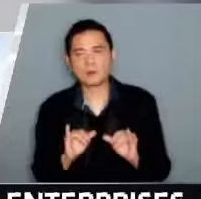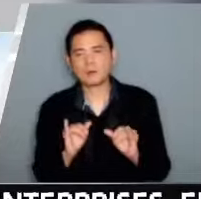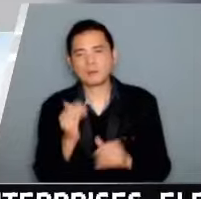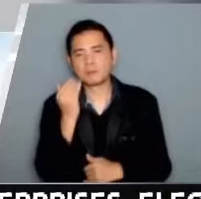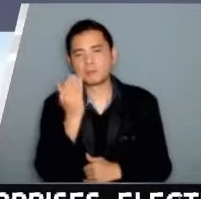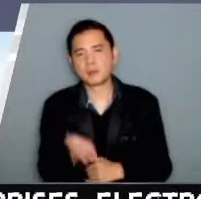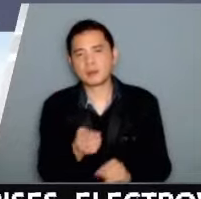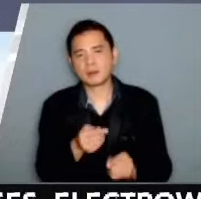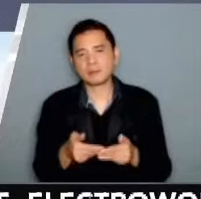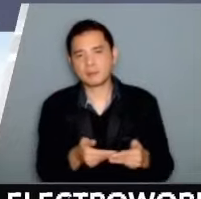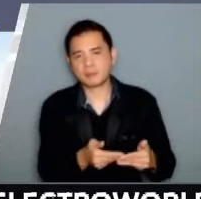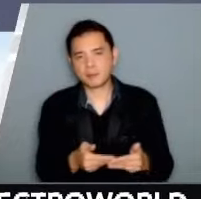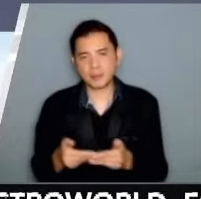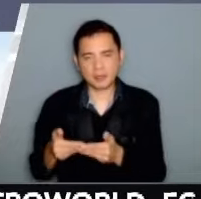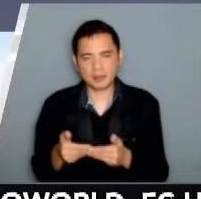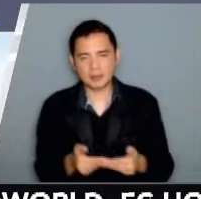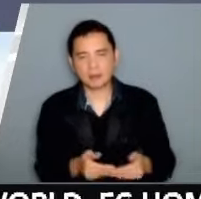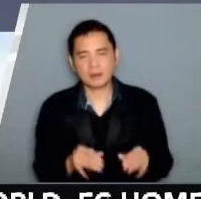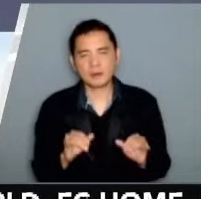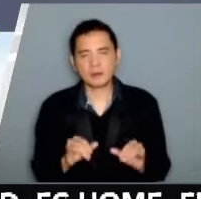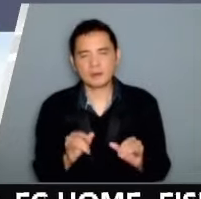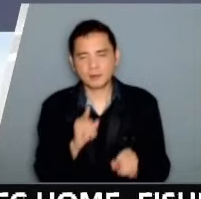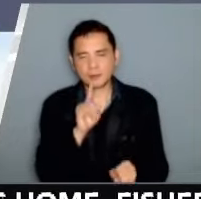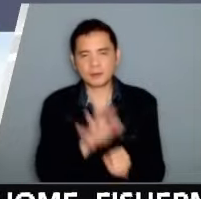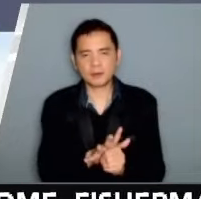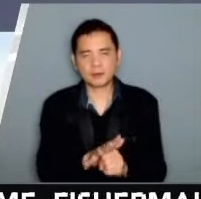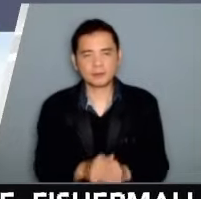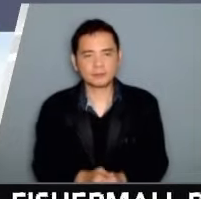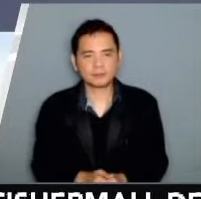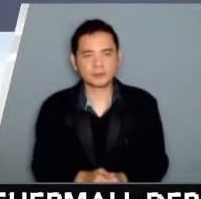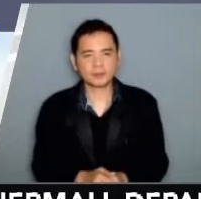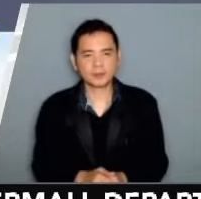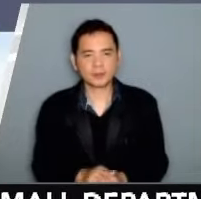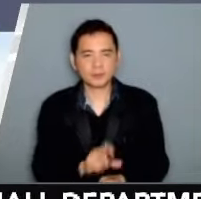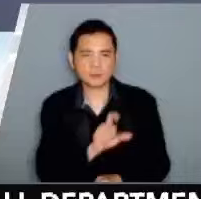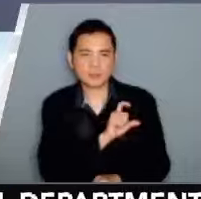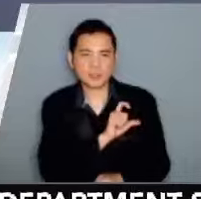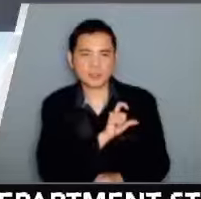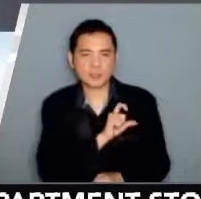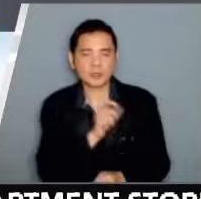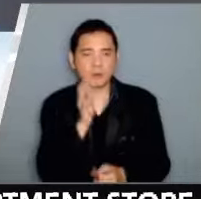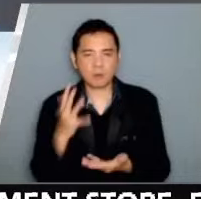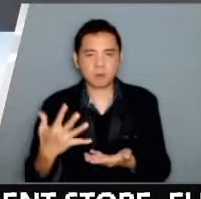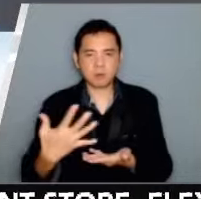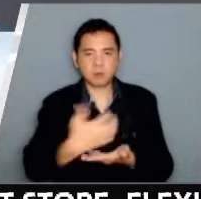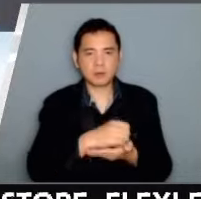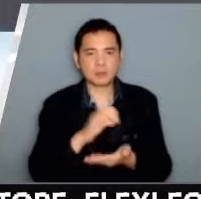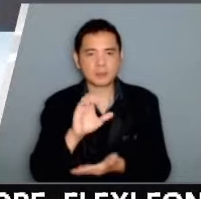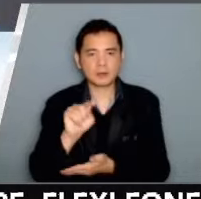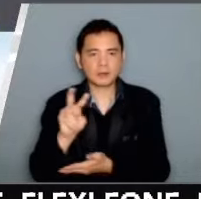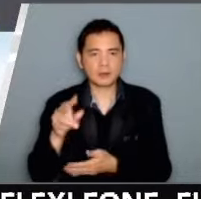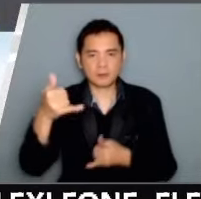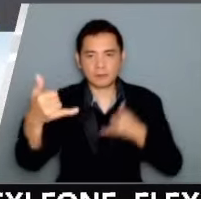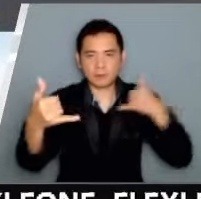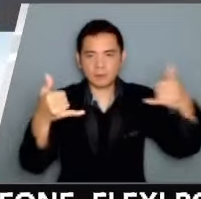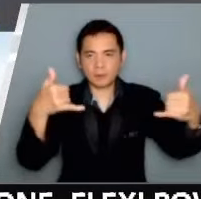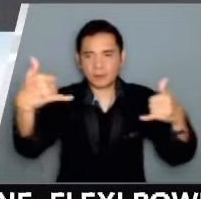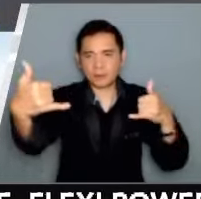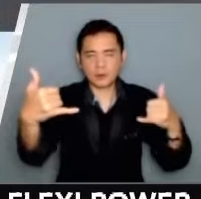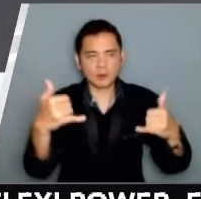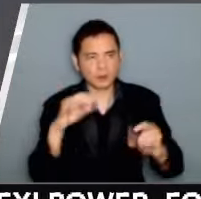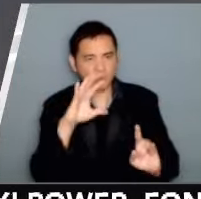ng puntahan ng kanilang rescue team. Babalikan ng mga pulis sa mga kalapit na CCTV para alamin kung sino ang nag-iwan ng